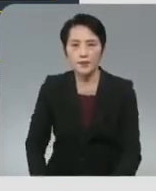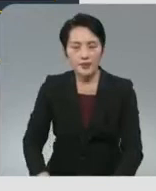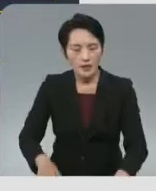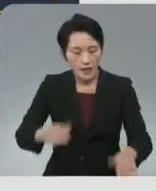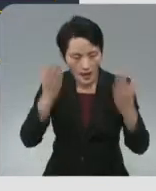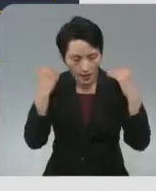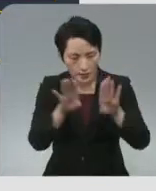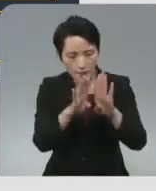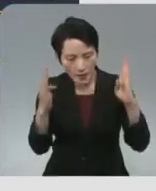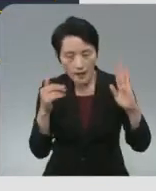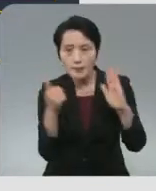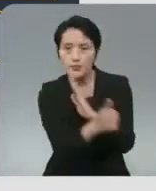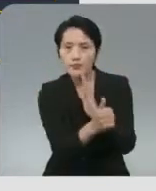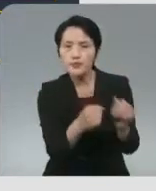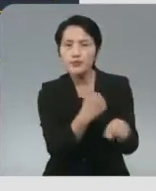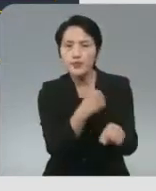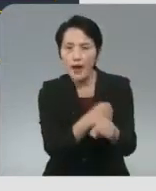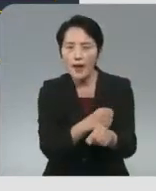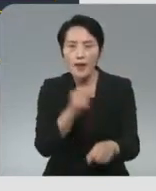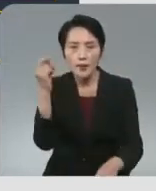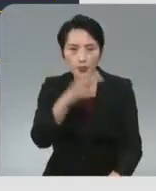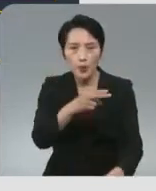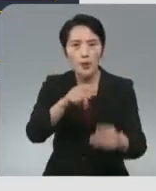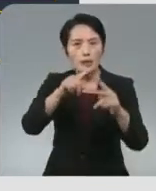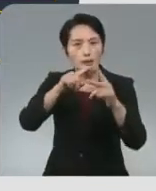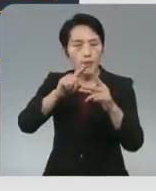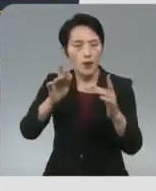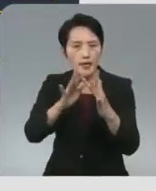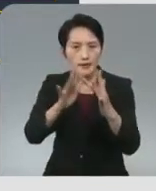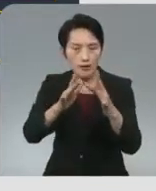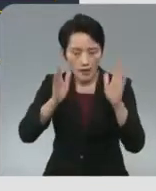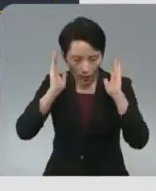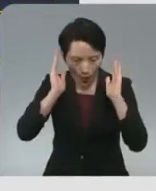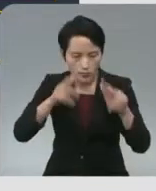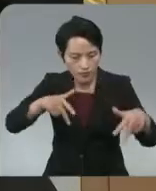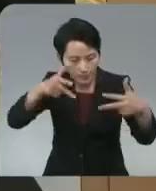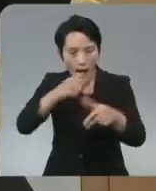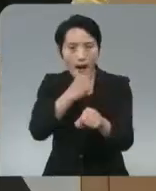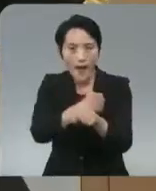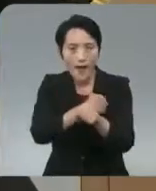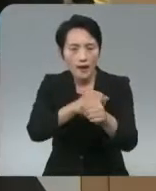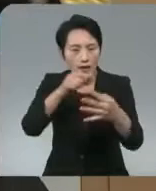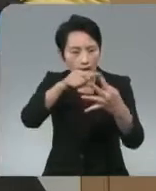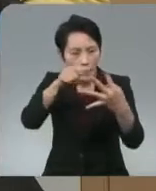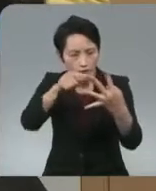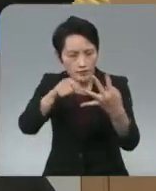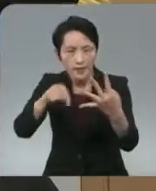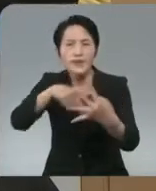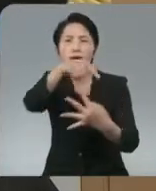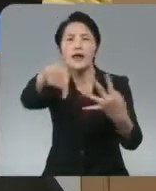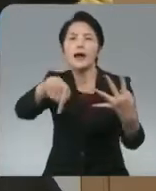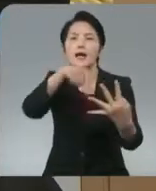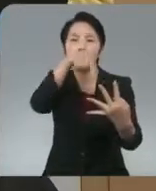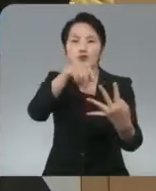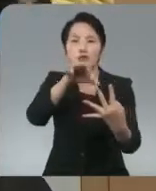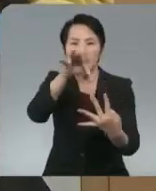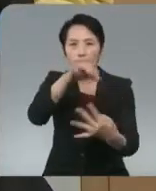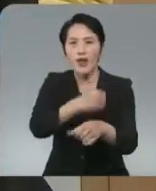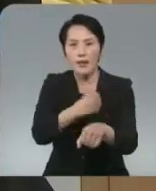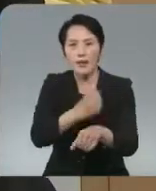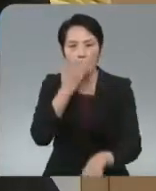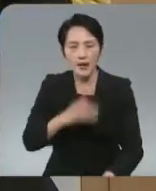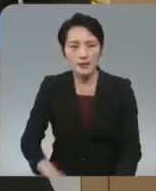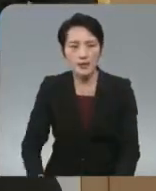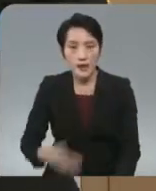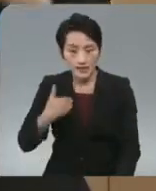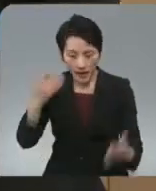xong vắc xin thì không bị cách ly tại nhà mặt khác Bộ Giáo dục Hàn Quốc công bố sẽ giữ nguyên tắc để học sinh quay trở lại trường bình thường trong học